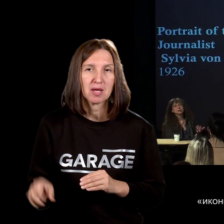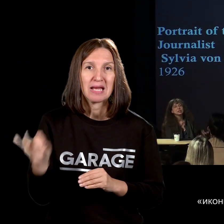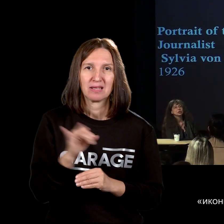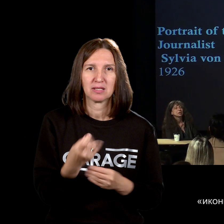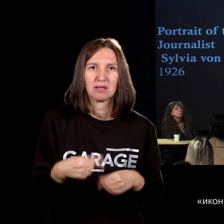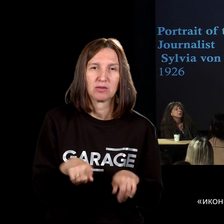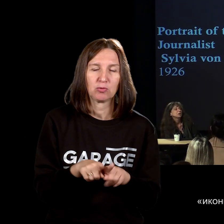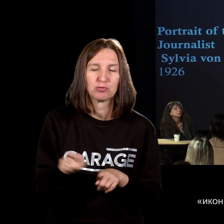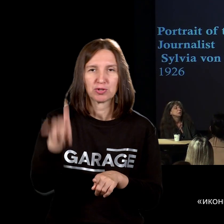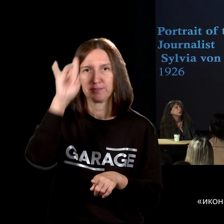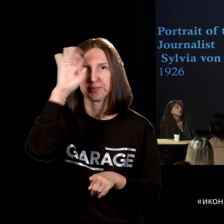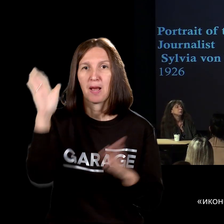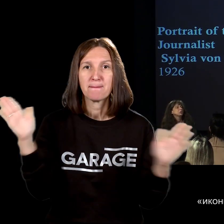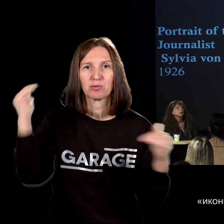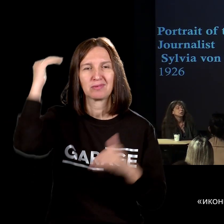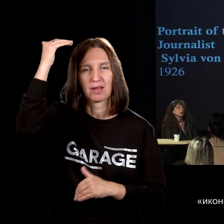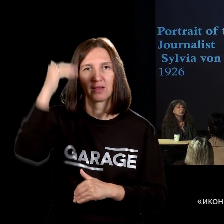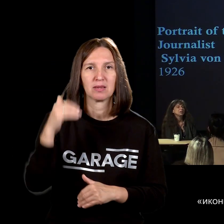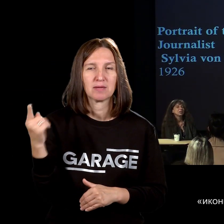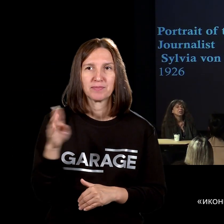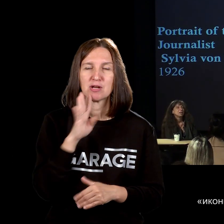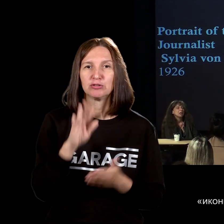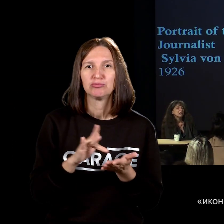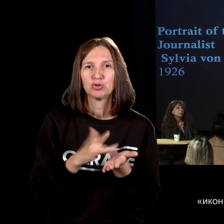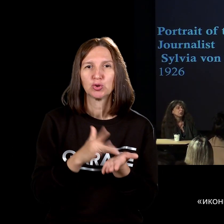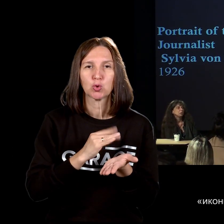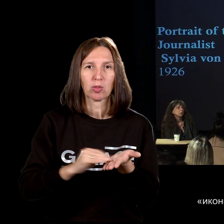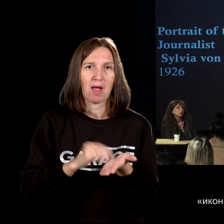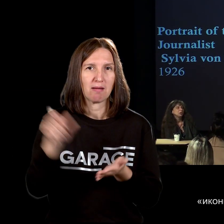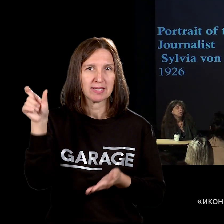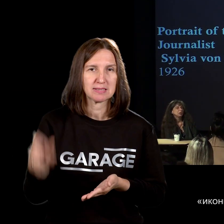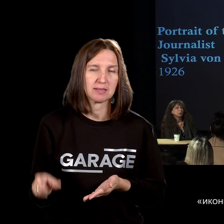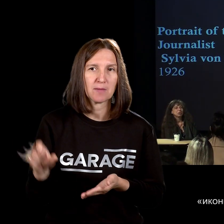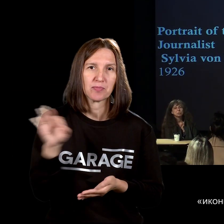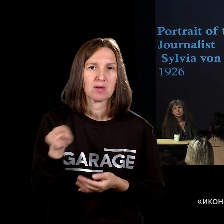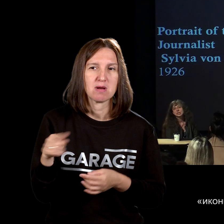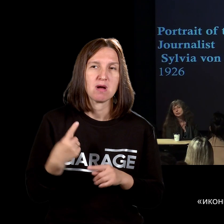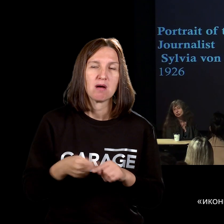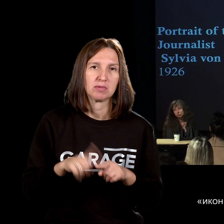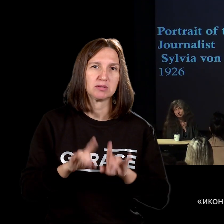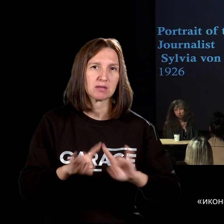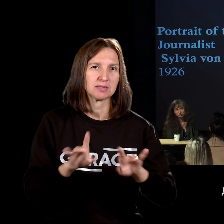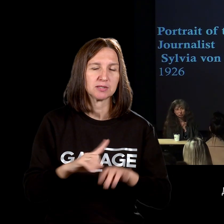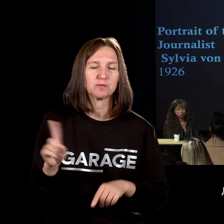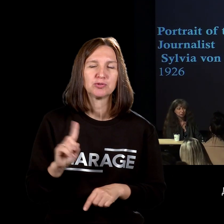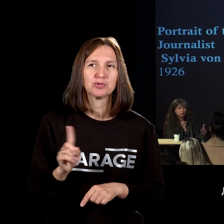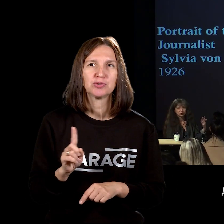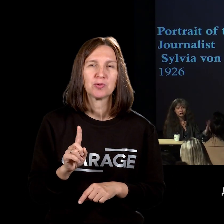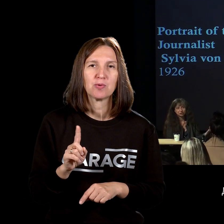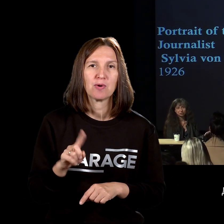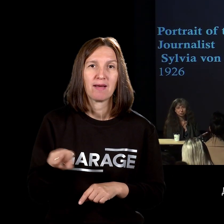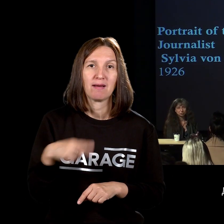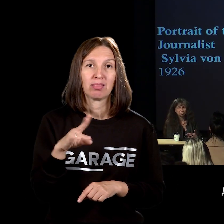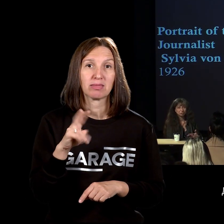тоже таких иконических портретов Отто Дикса, портрет журналистки, про который как бы рассказывает, что